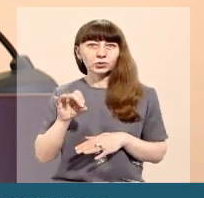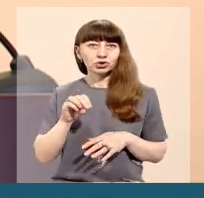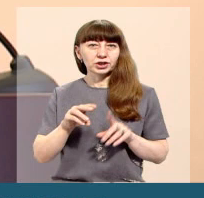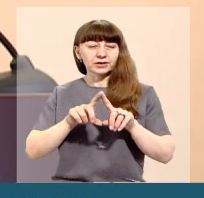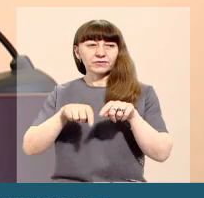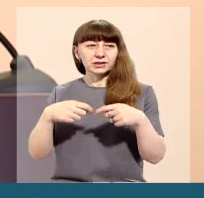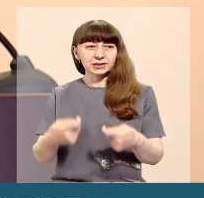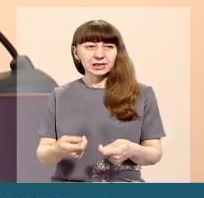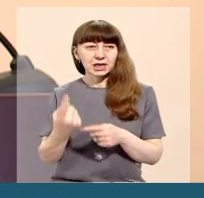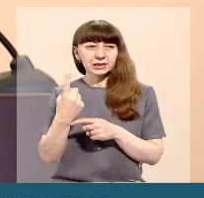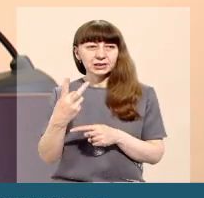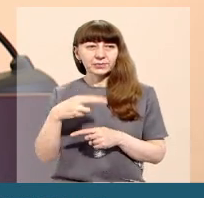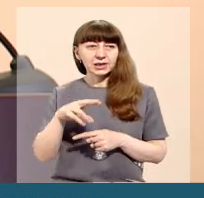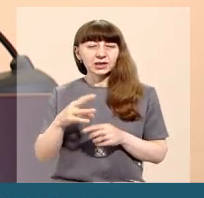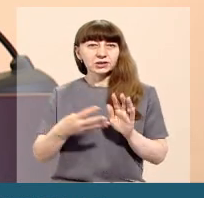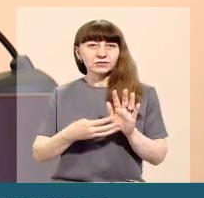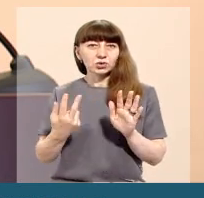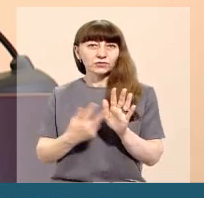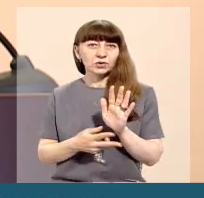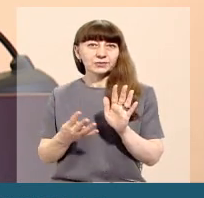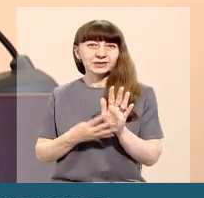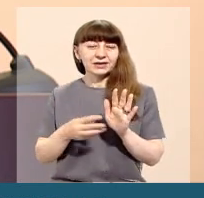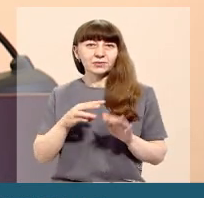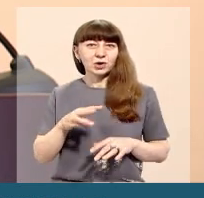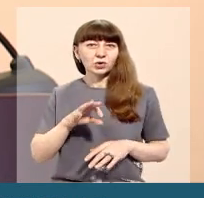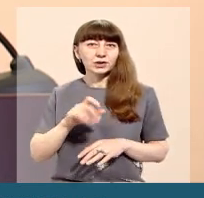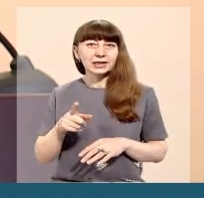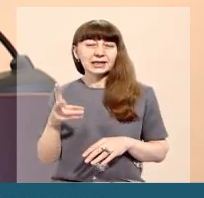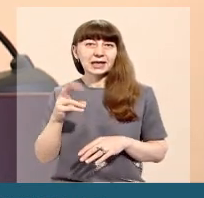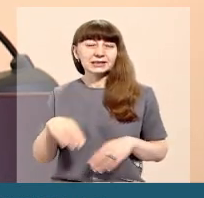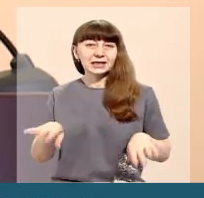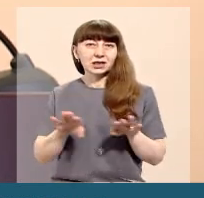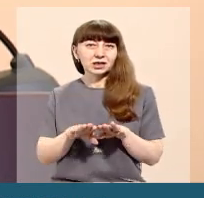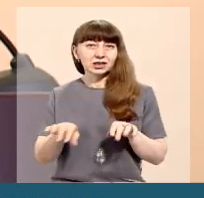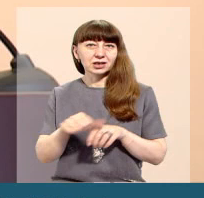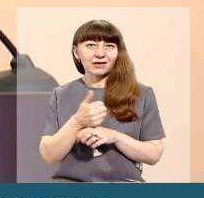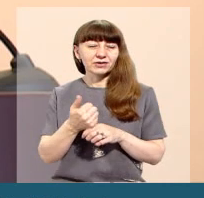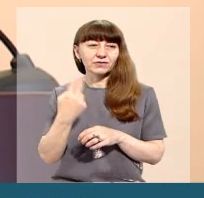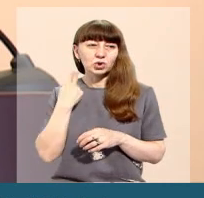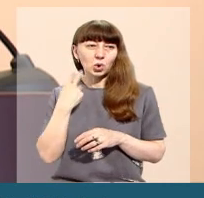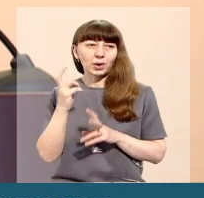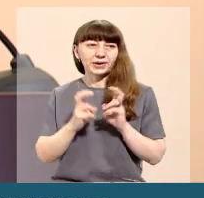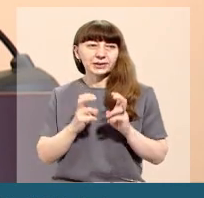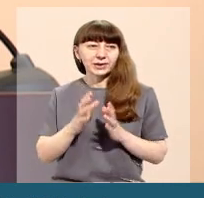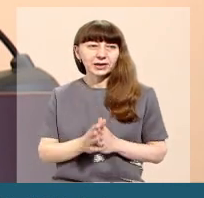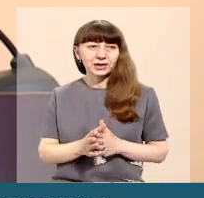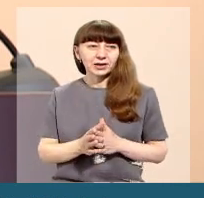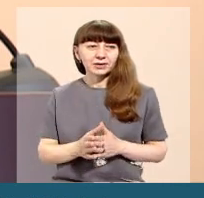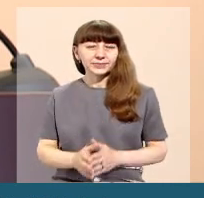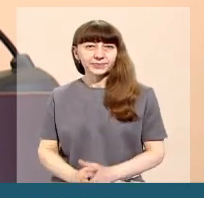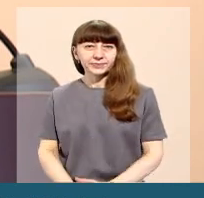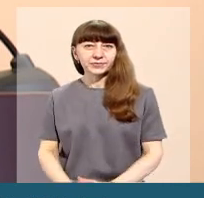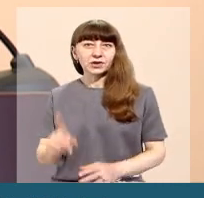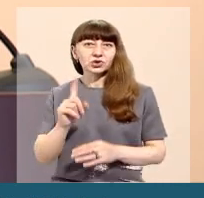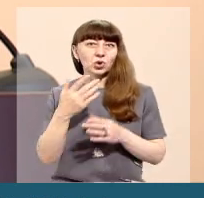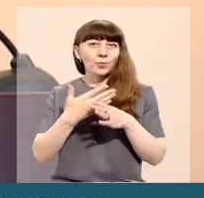выделено 1 миллиард 989 миллионов тенге на погашение основного долга предприятия перед ЕБРР,